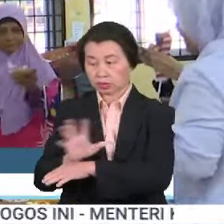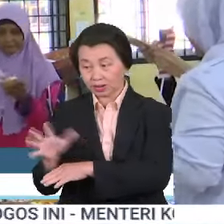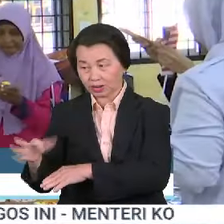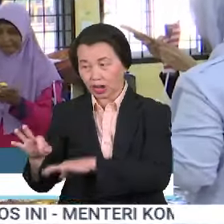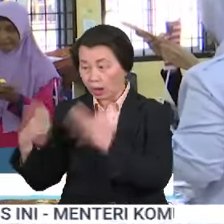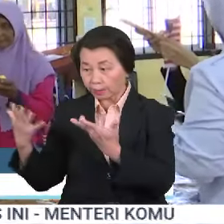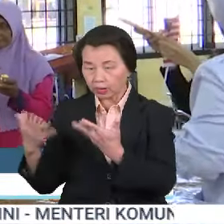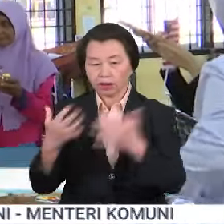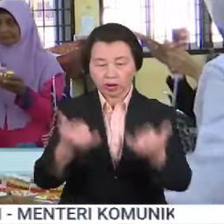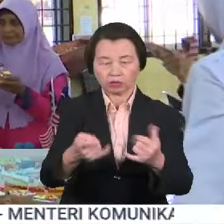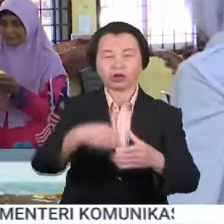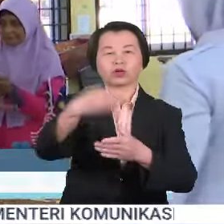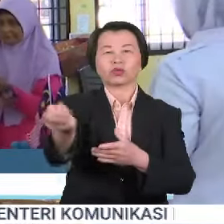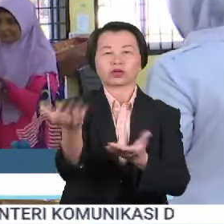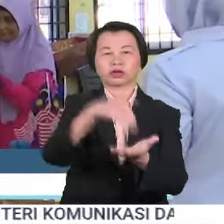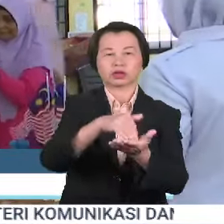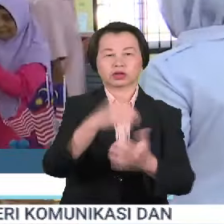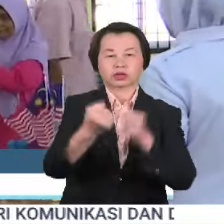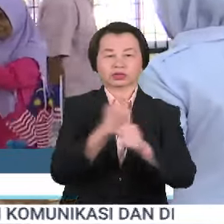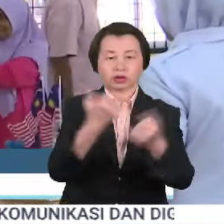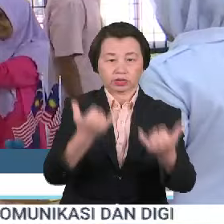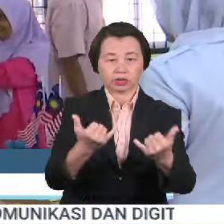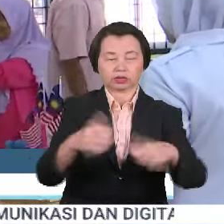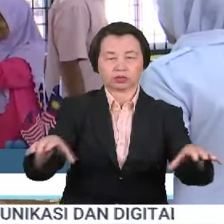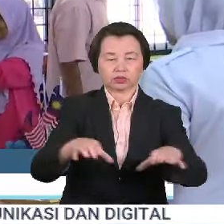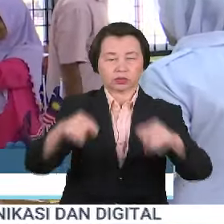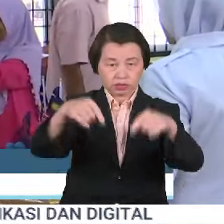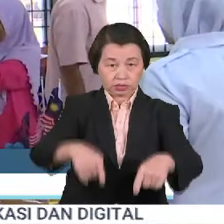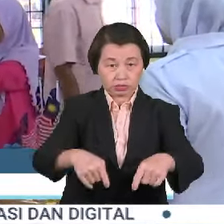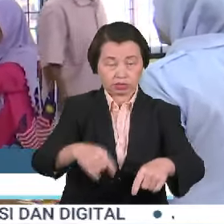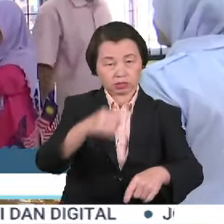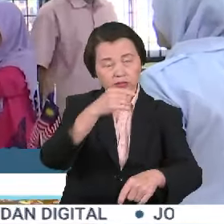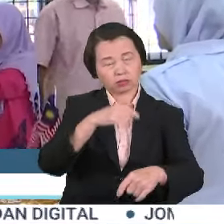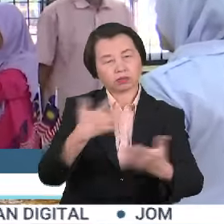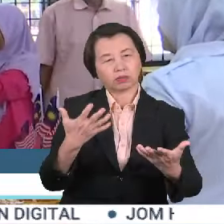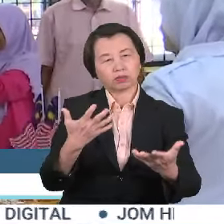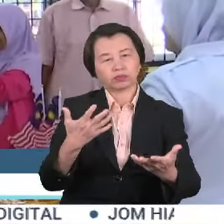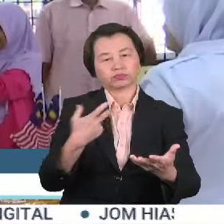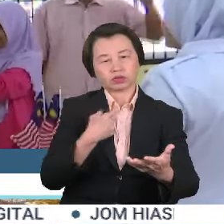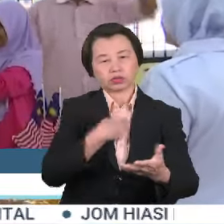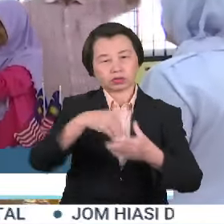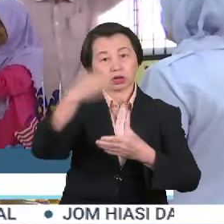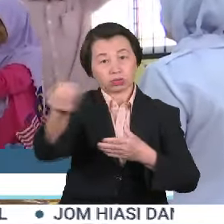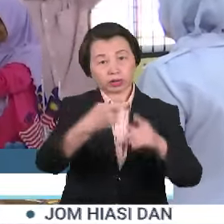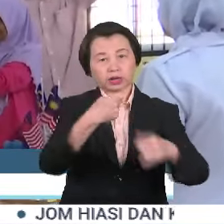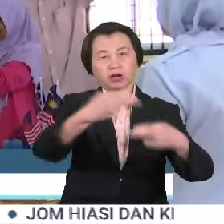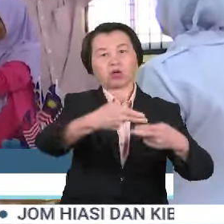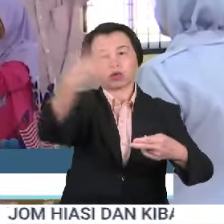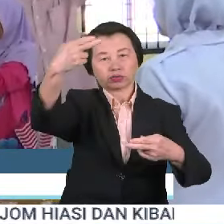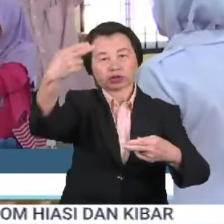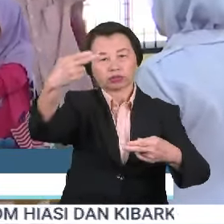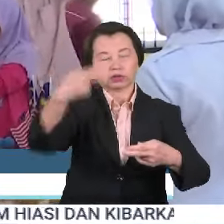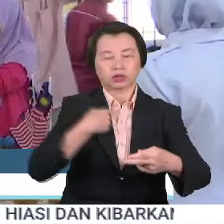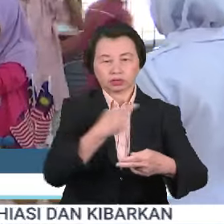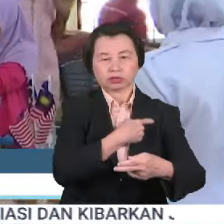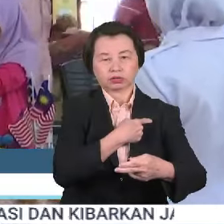apa yang kita lakukan di sini untuk tahun ini kita di mana kita keluar daripada Hotel Dan